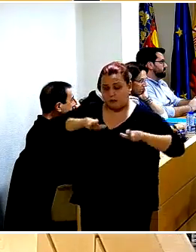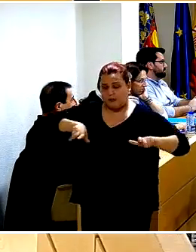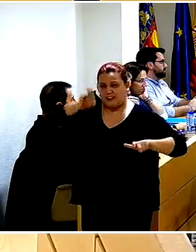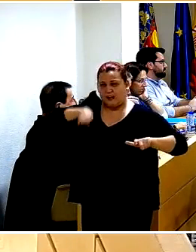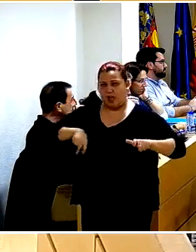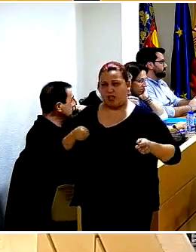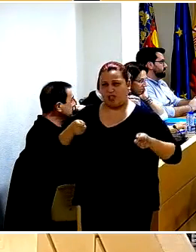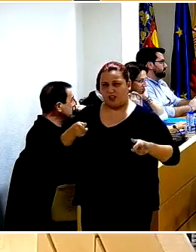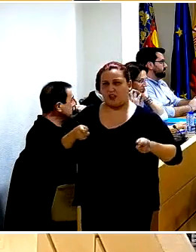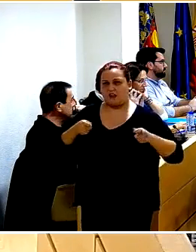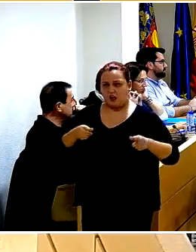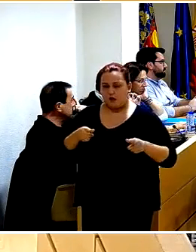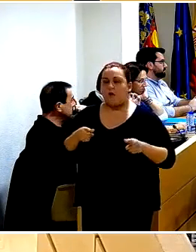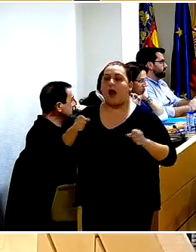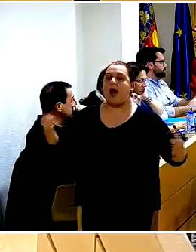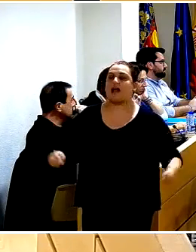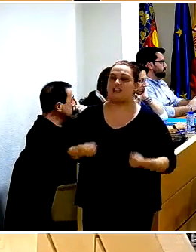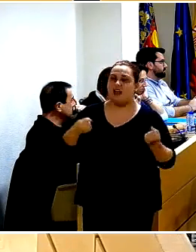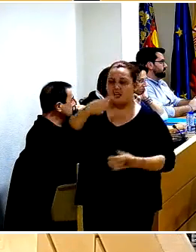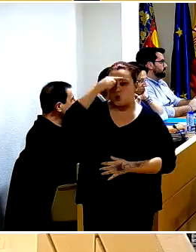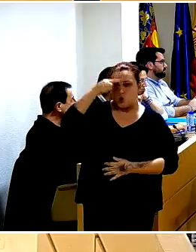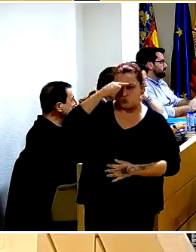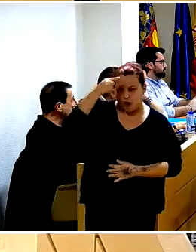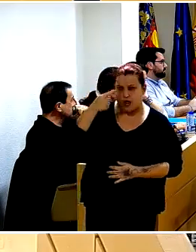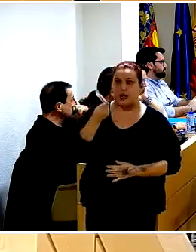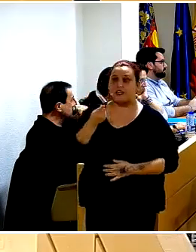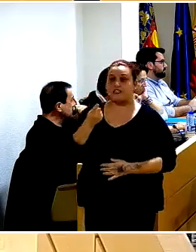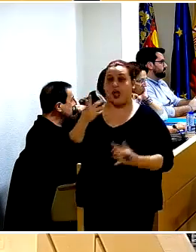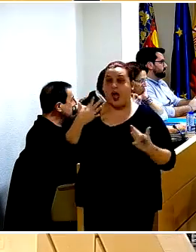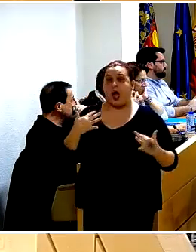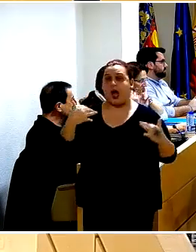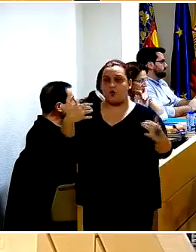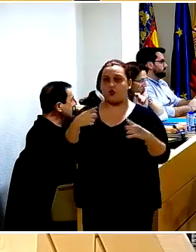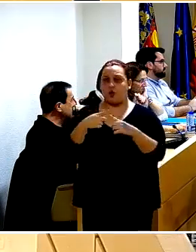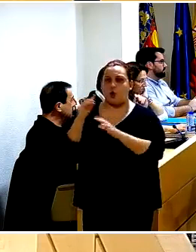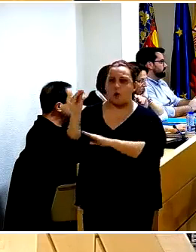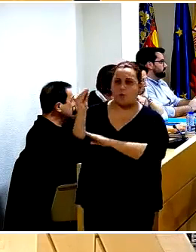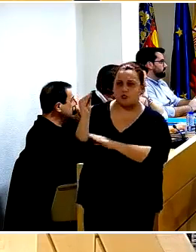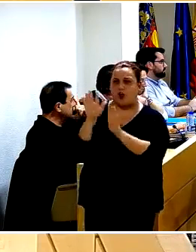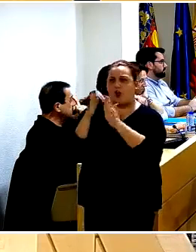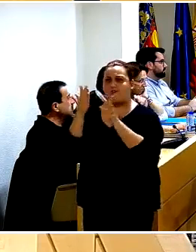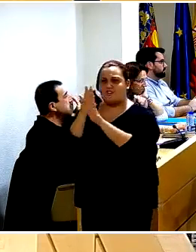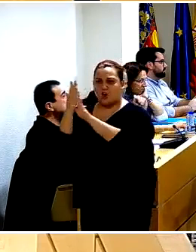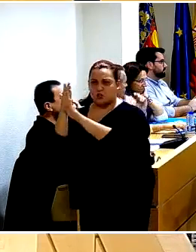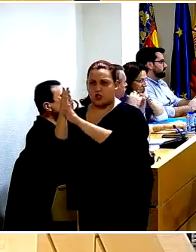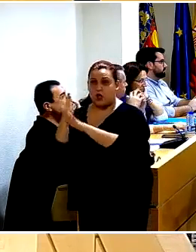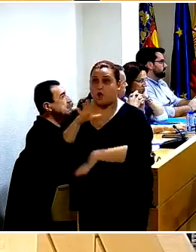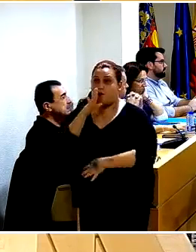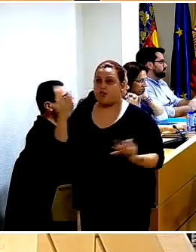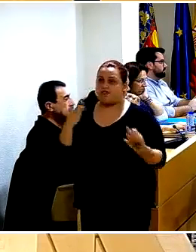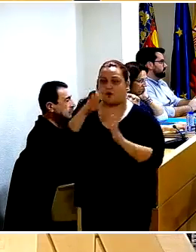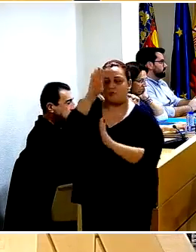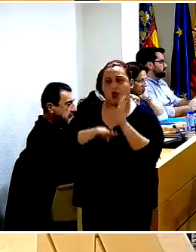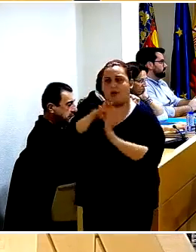partides destinades a activitats culturals, tant a l'auditori com al museu o la biblioteca, perquè volem augmentar la programació